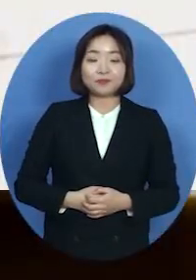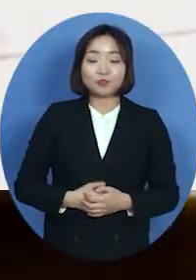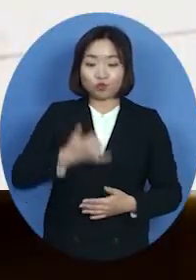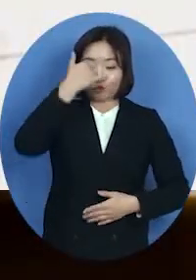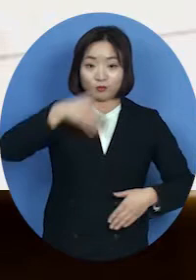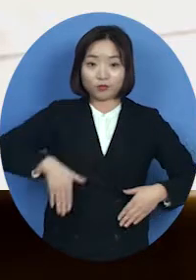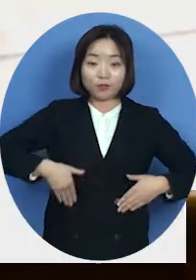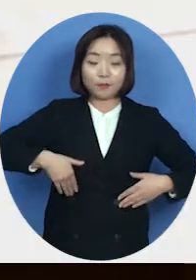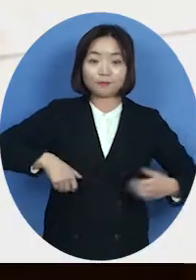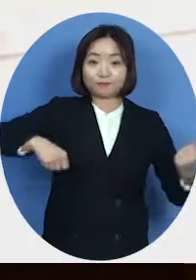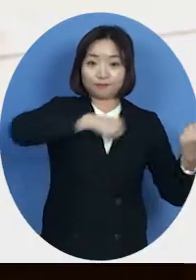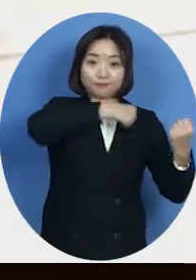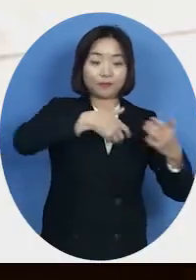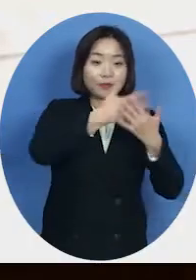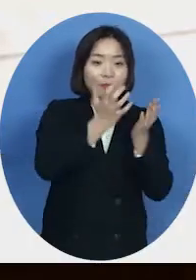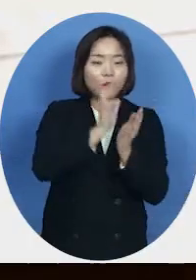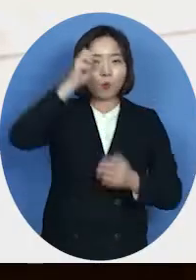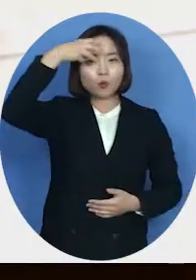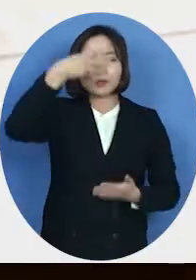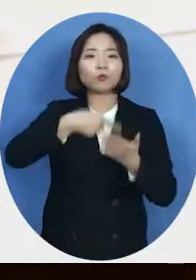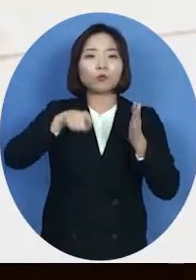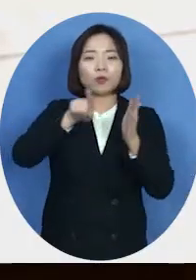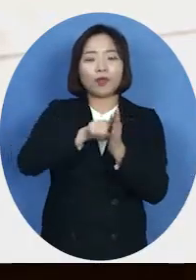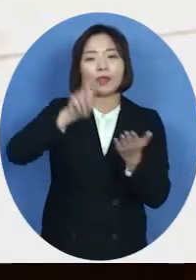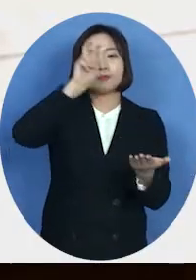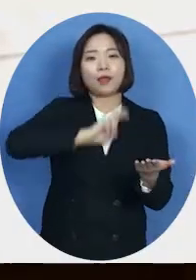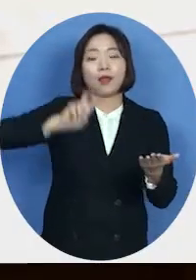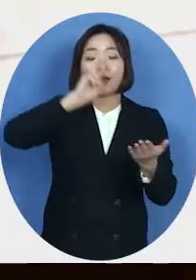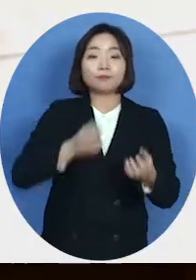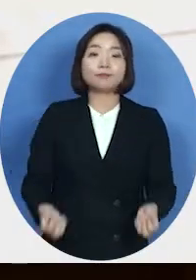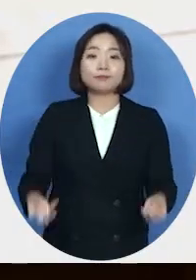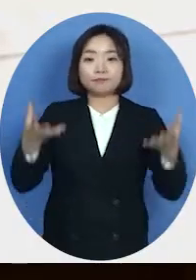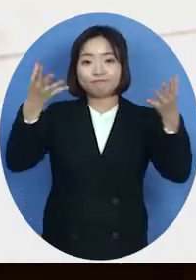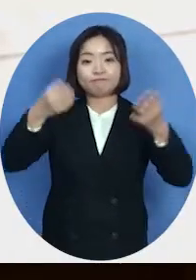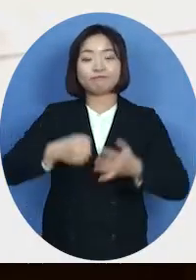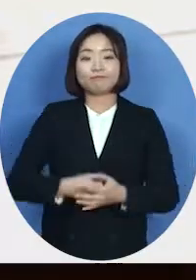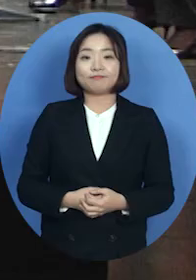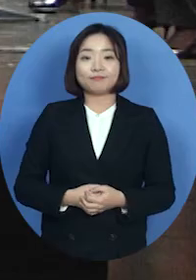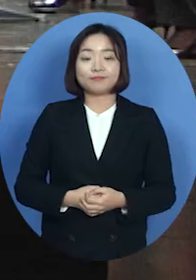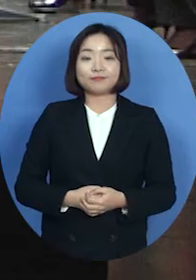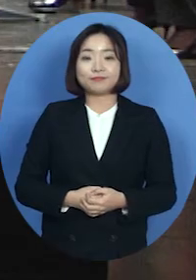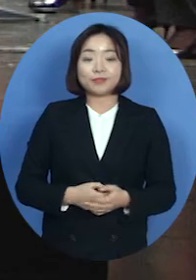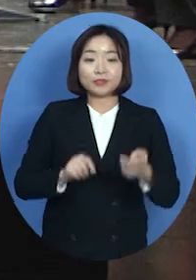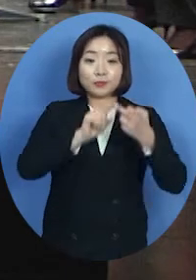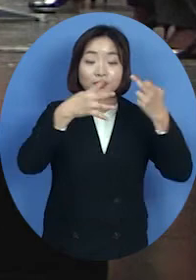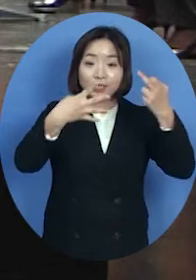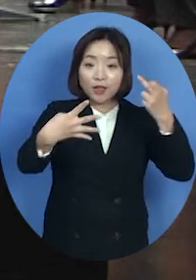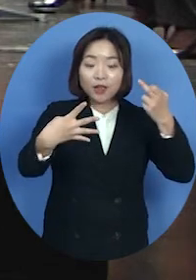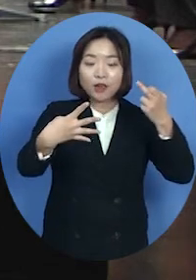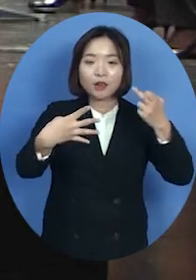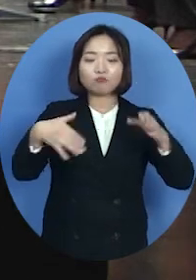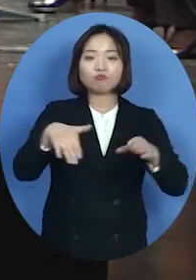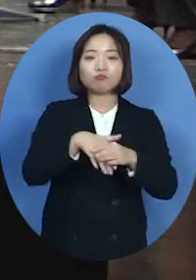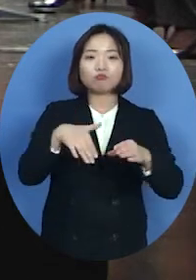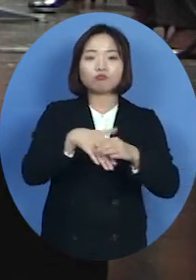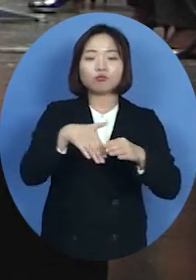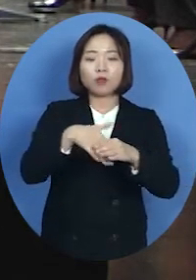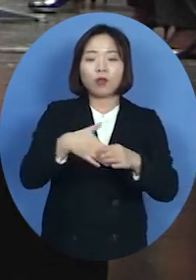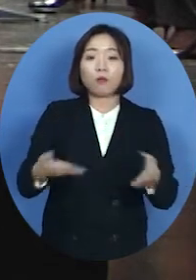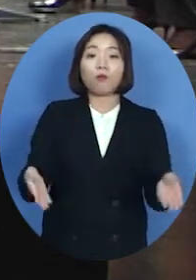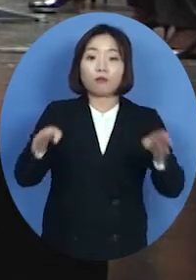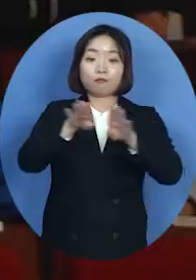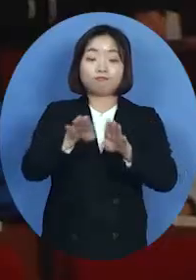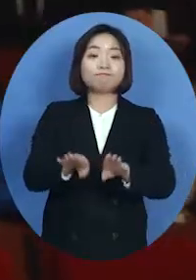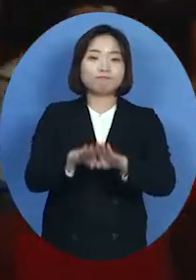공주시 충남 회화가 악단이 고 3 수험생들을 위한 음악회 를 개최했습니다 지난 4일 공주 문예회관에서 열린